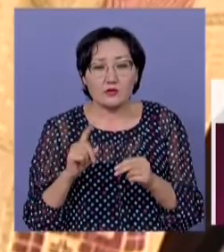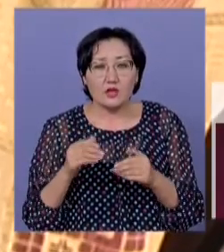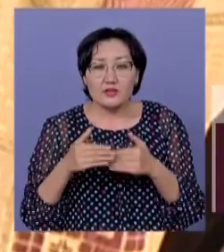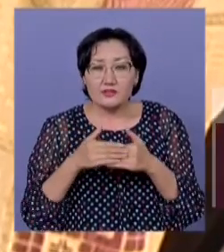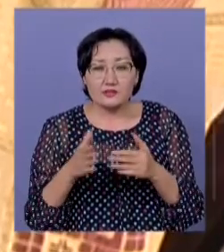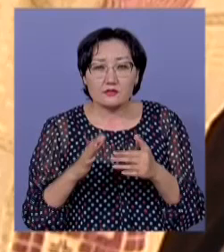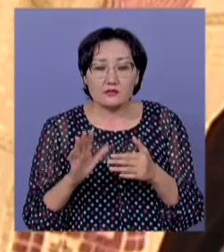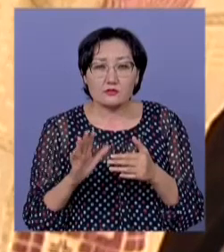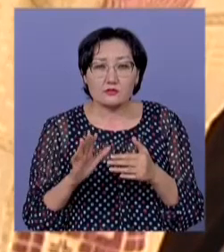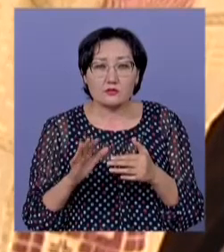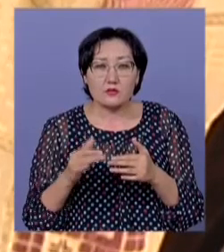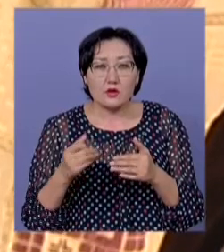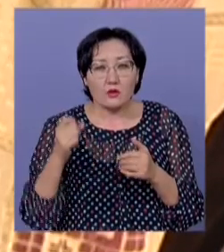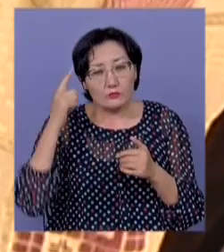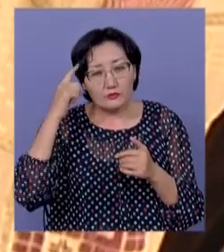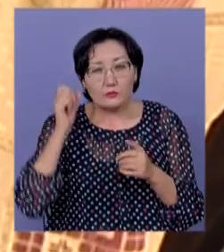таш.